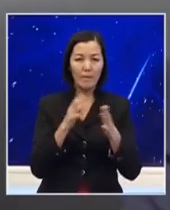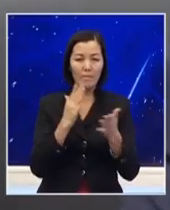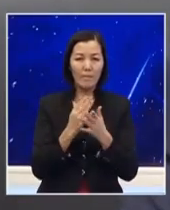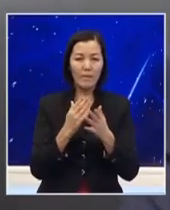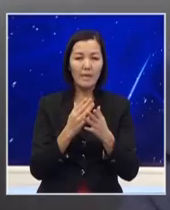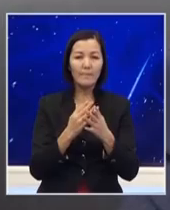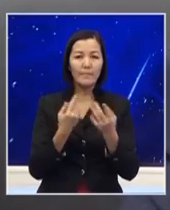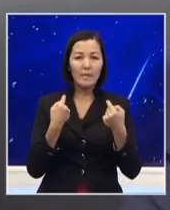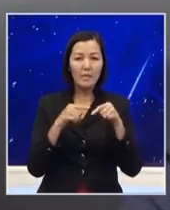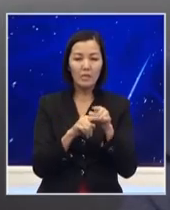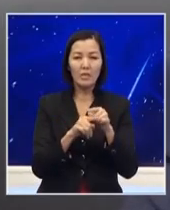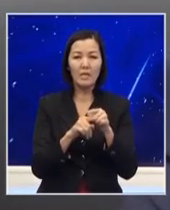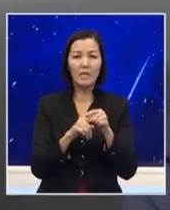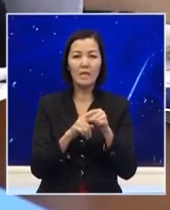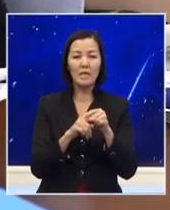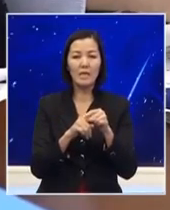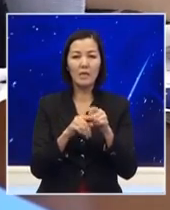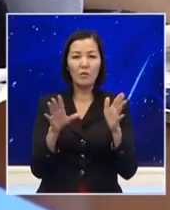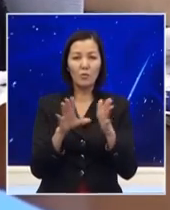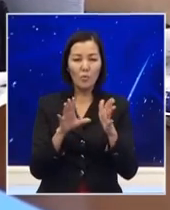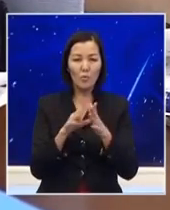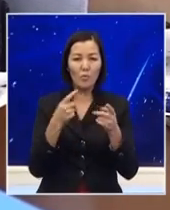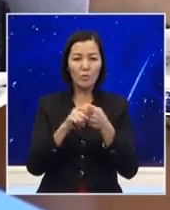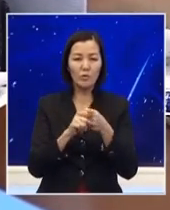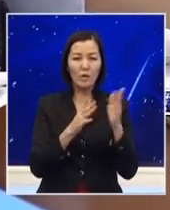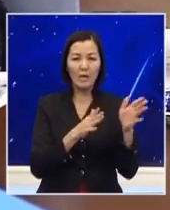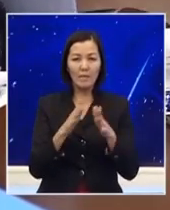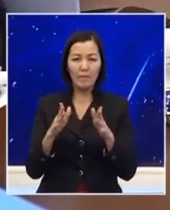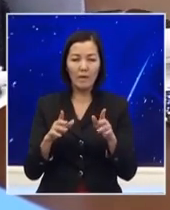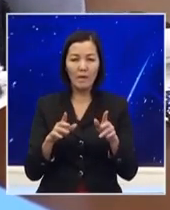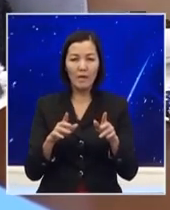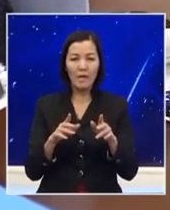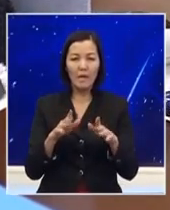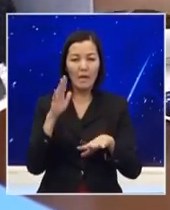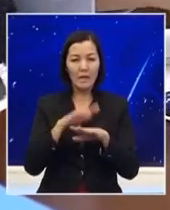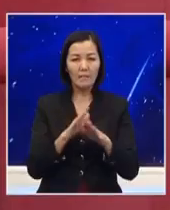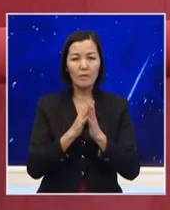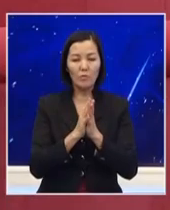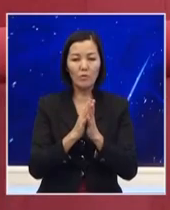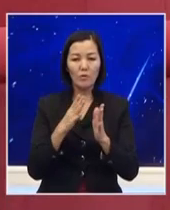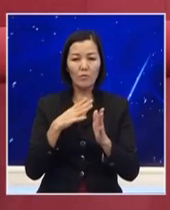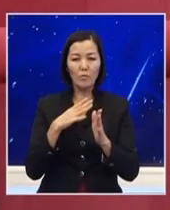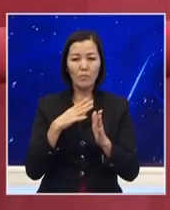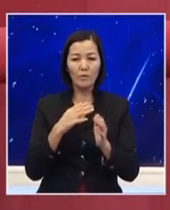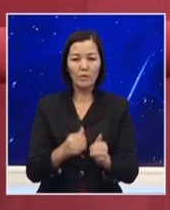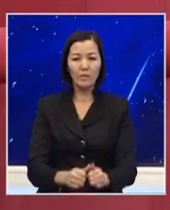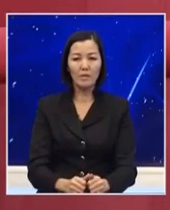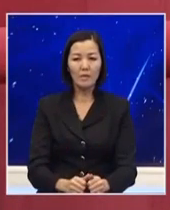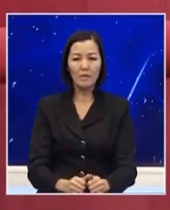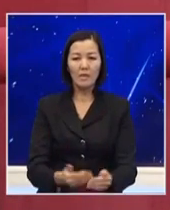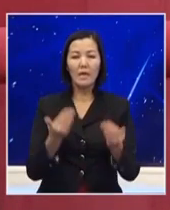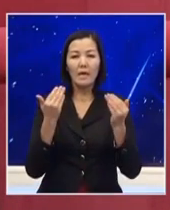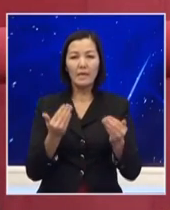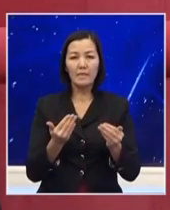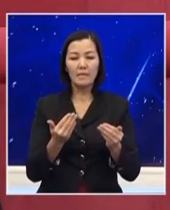инженерлік коммуникация желілері. Нұрлан Құматаев осыны қалыпқа келтіруге әкімнен қолдау сұрады. Қазір ол жерде инженерлік коммуникация